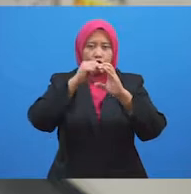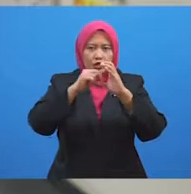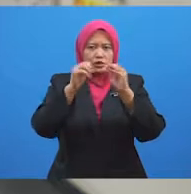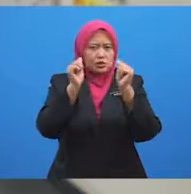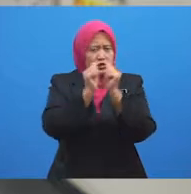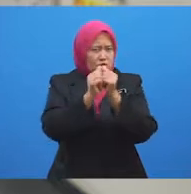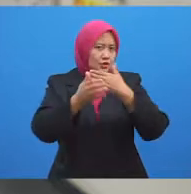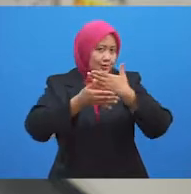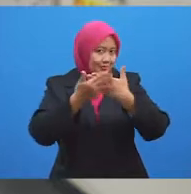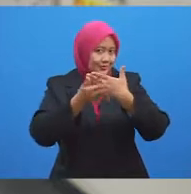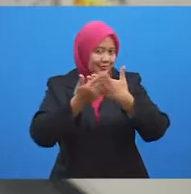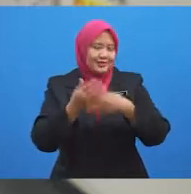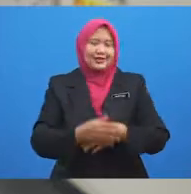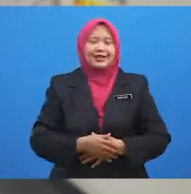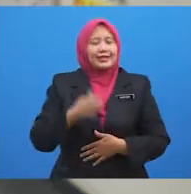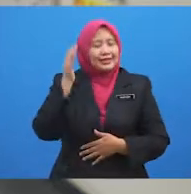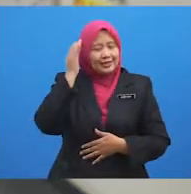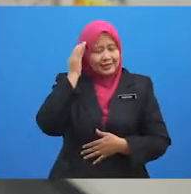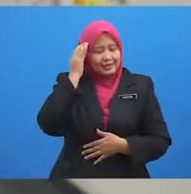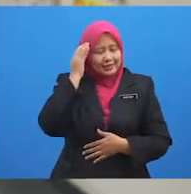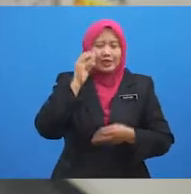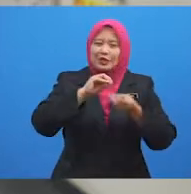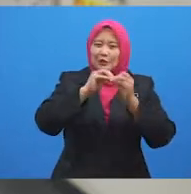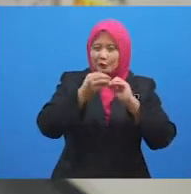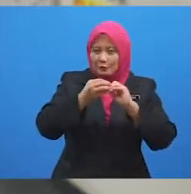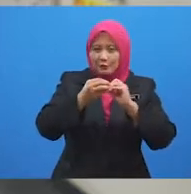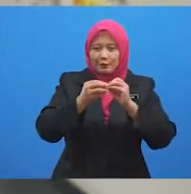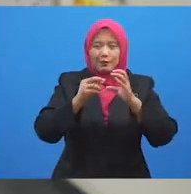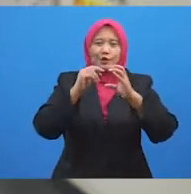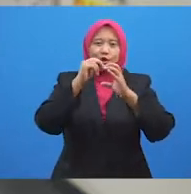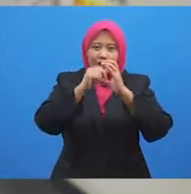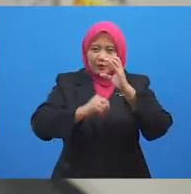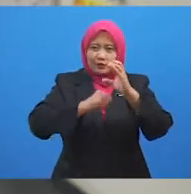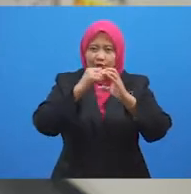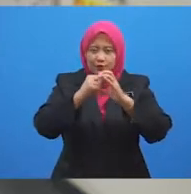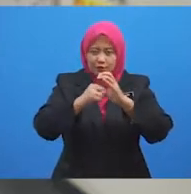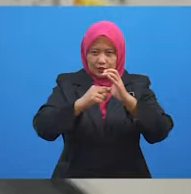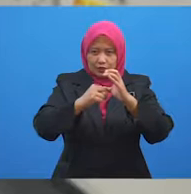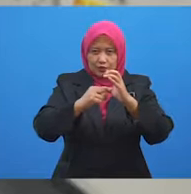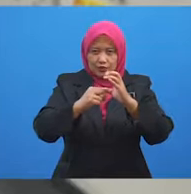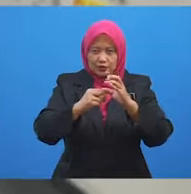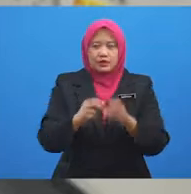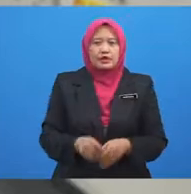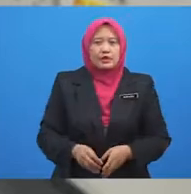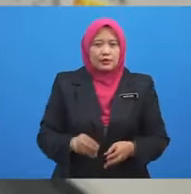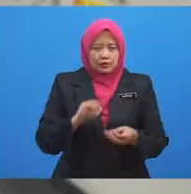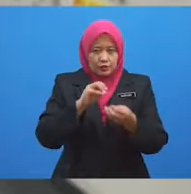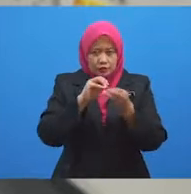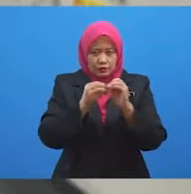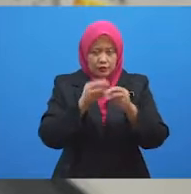mudah. Ingat, nombor di ujung nama unsur